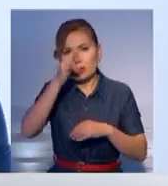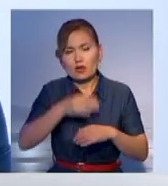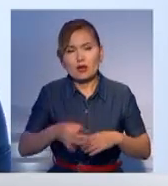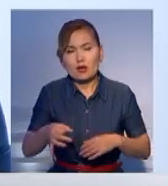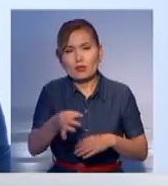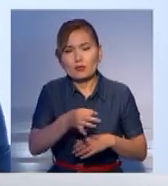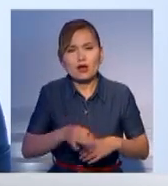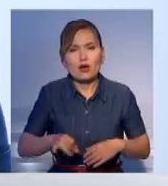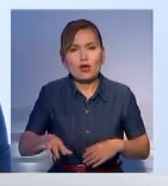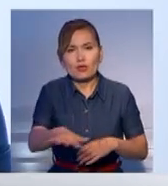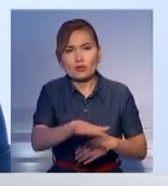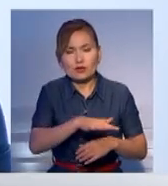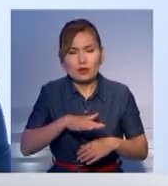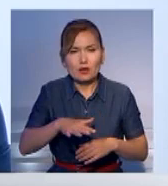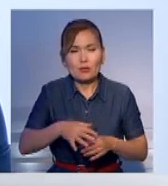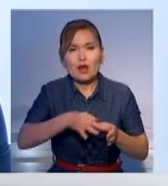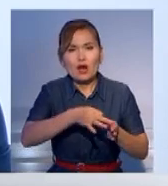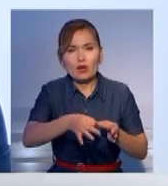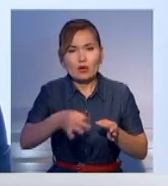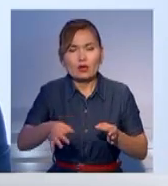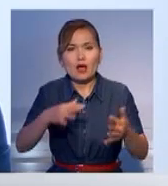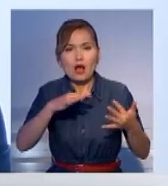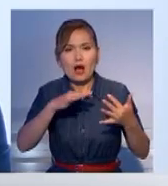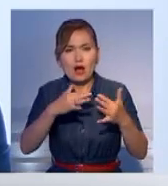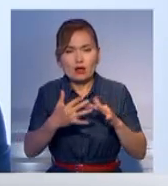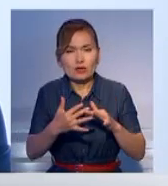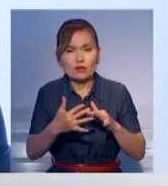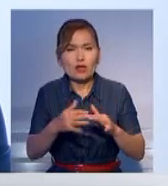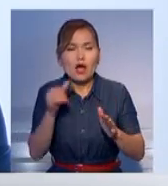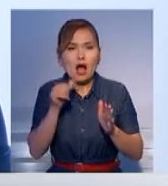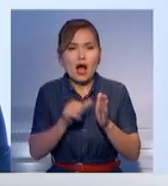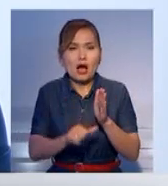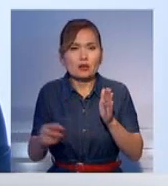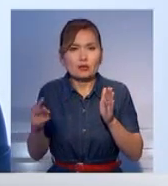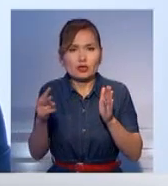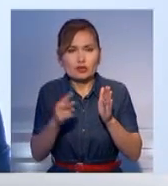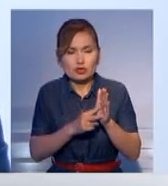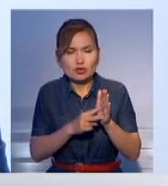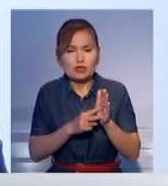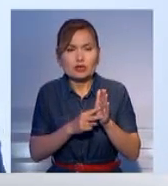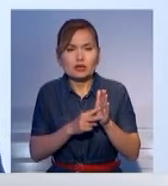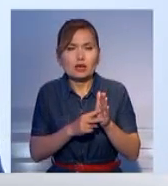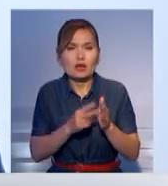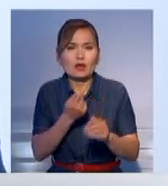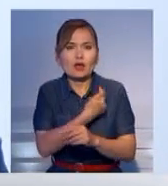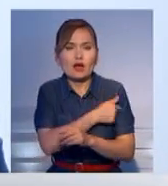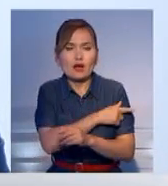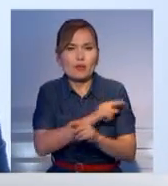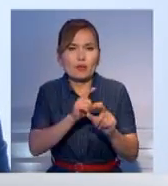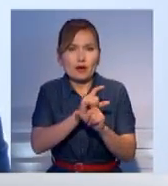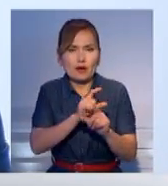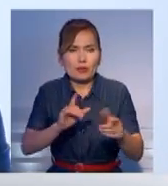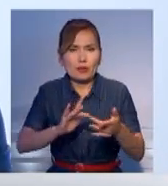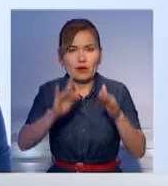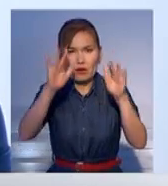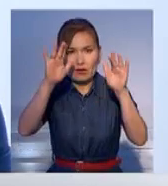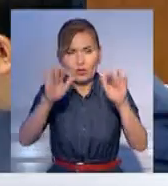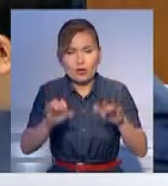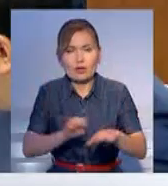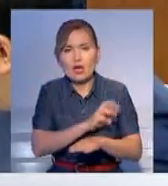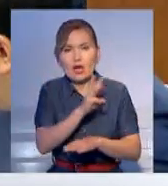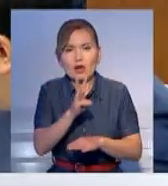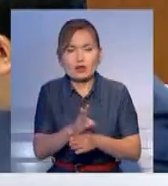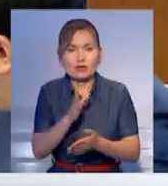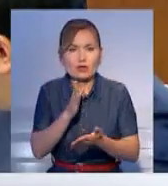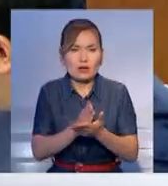аудан орталықтарынан тыс орналасқан 67 дәрігерлік амбулаторияларды және фельдшерлік